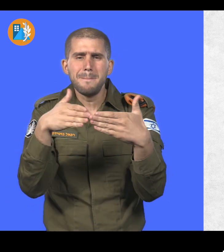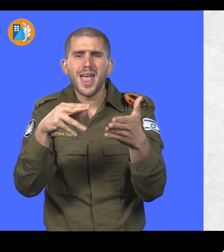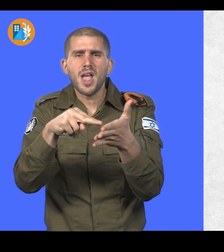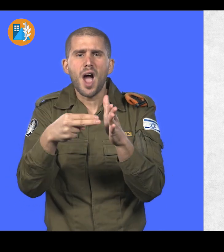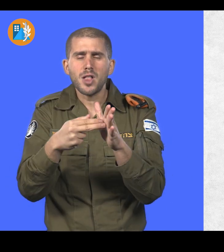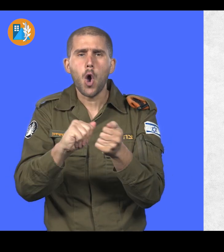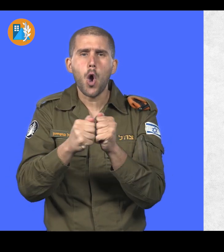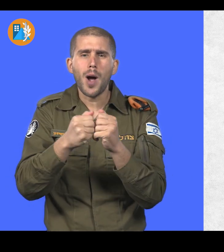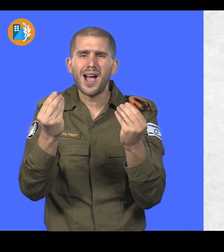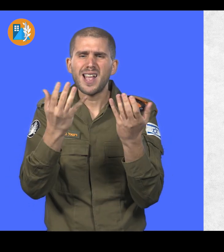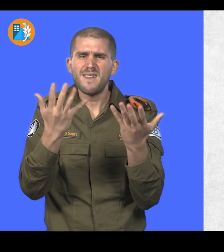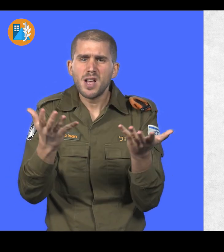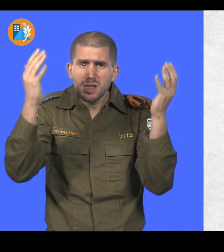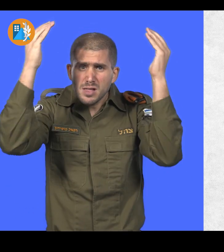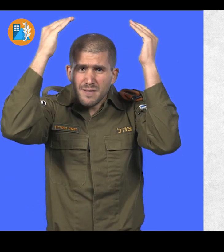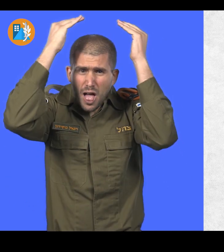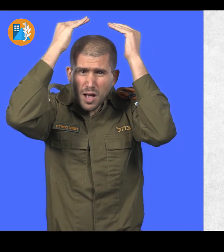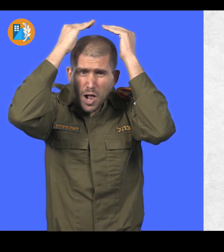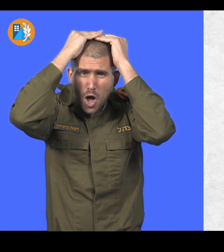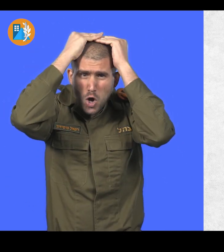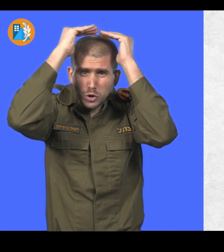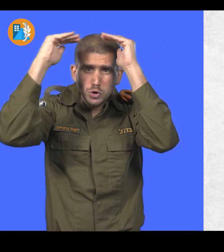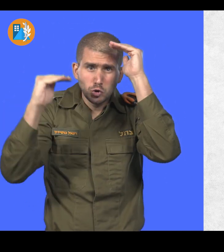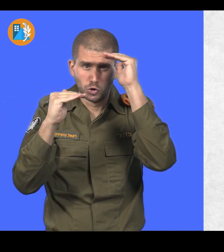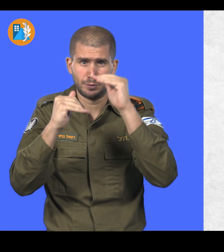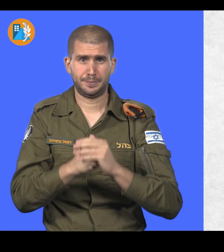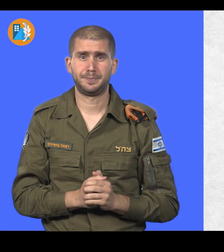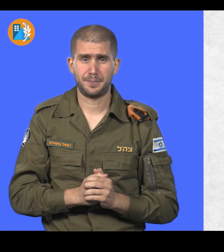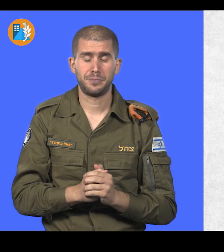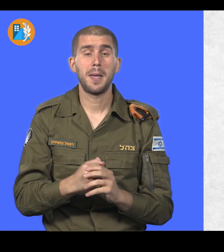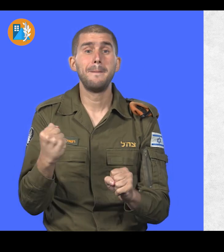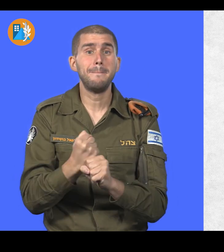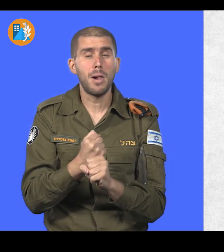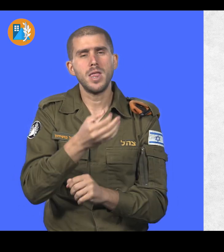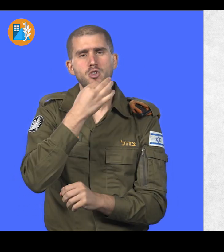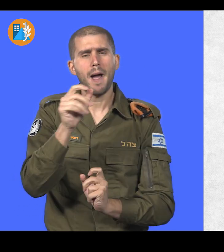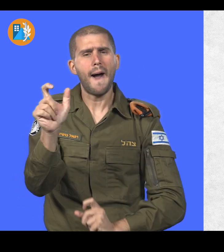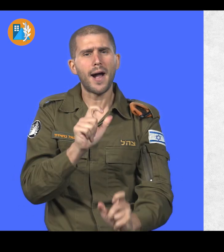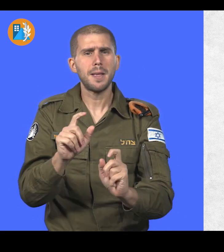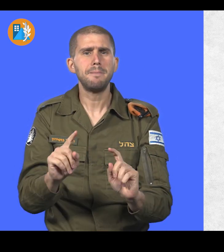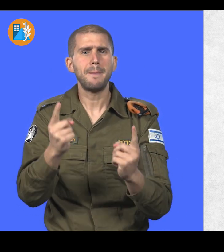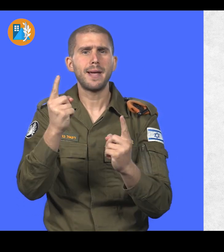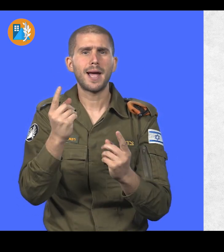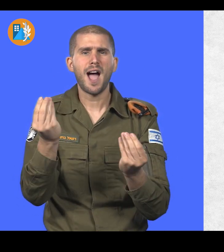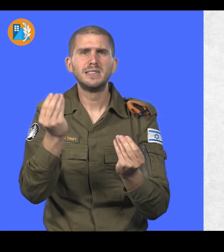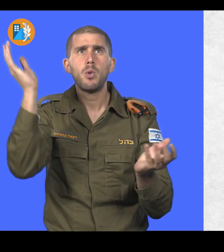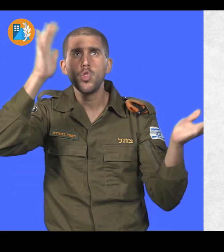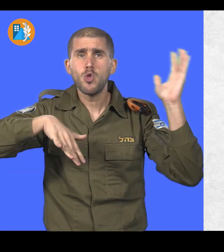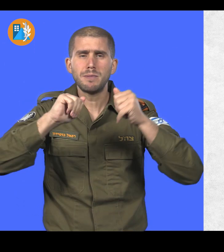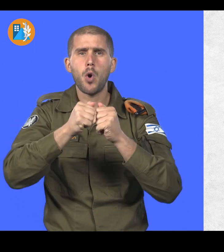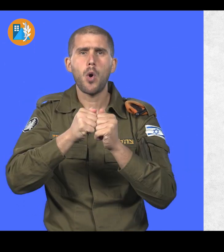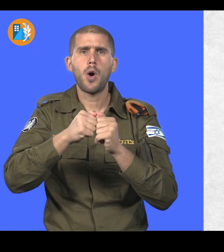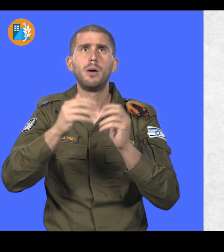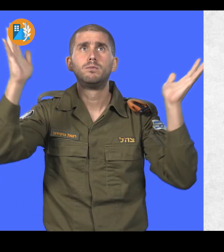של החדר או תחת רהיט כבד ולהגן על הראש באמצעות הידיים. פעולה זו תשפר את ההגנה במקרים של נפילת חפצים